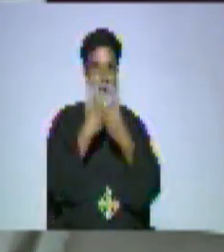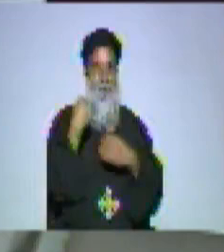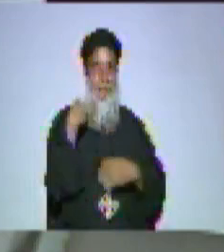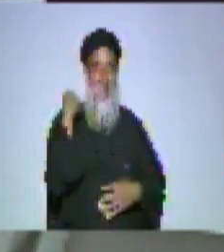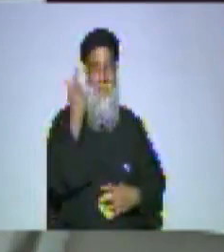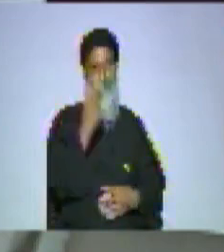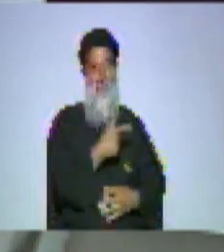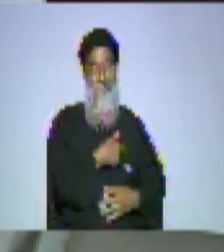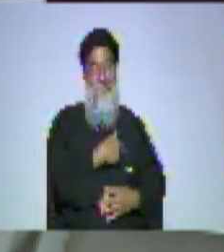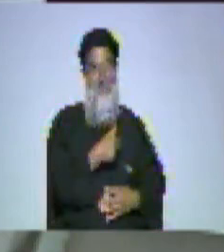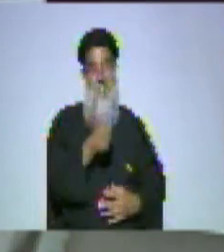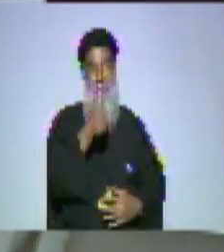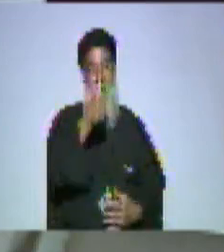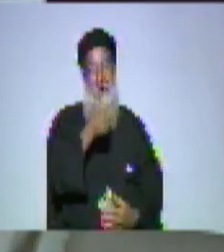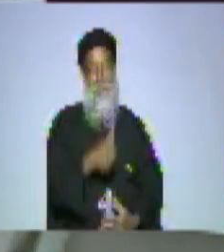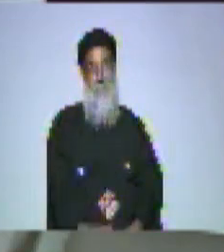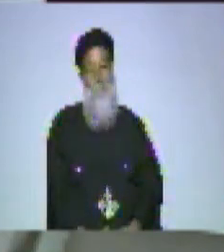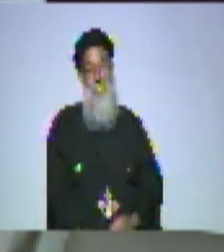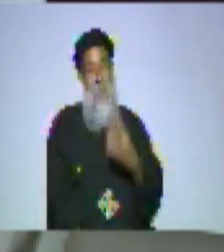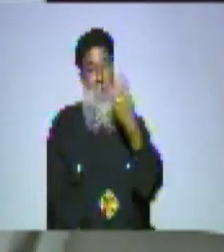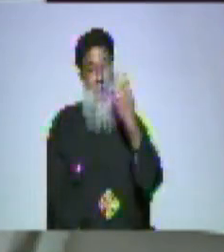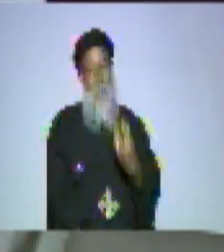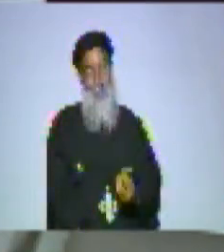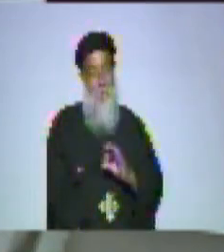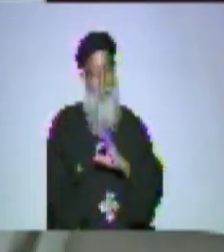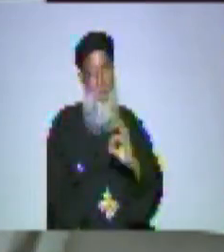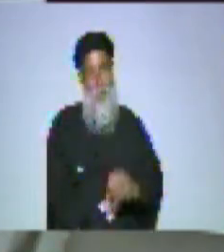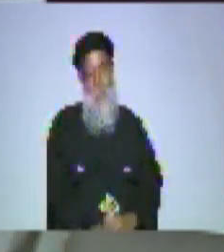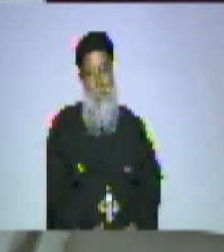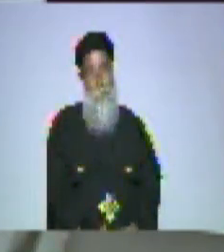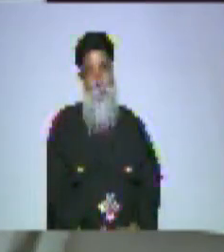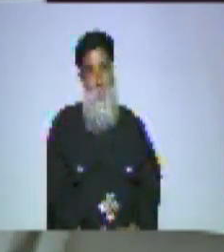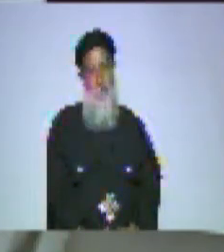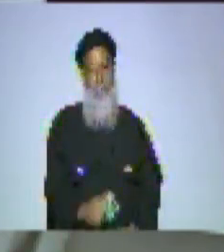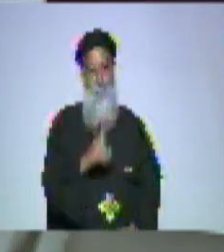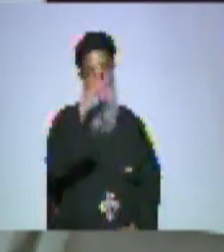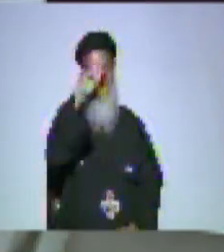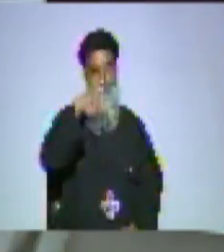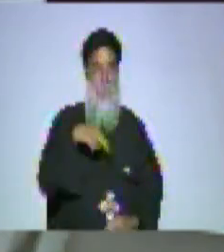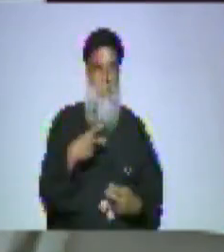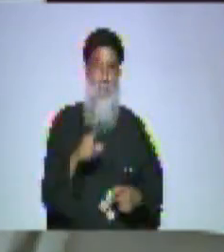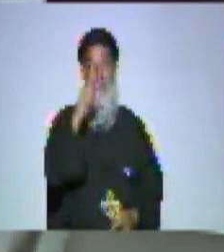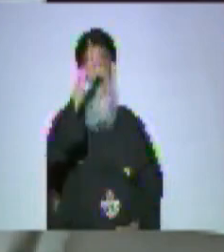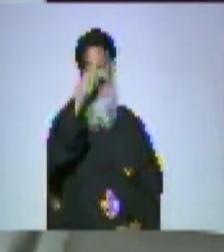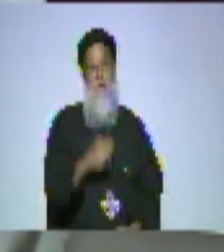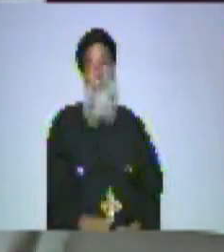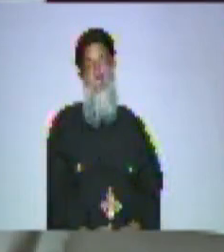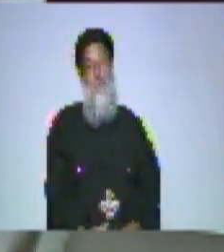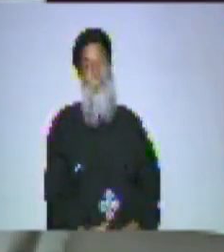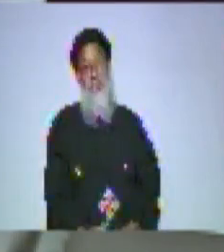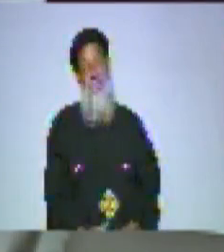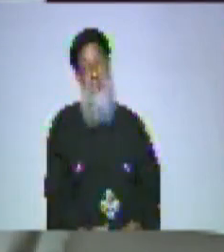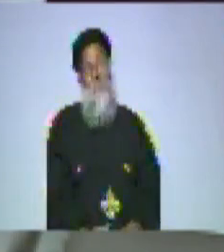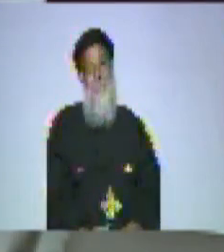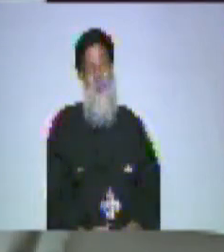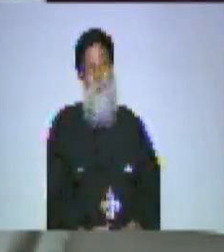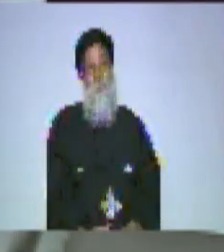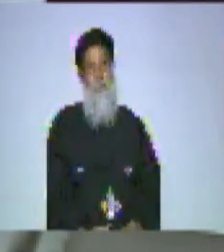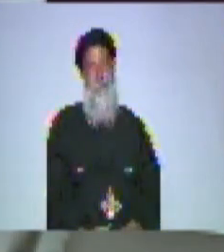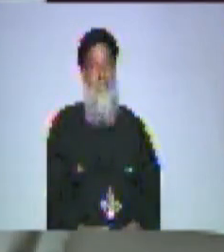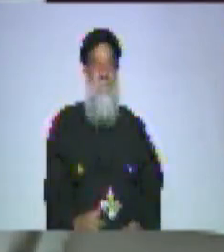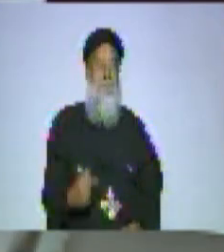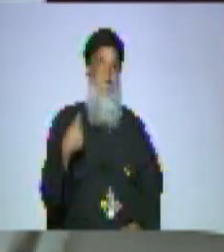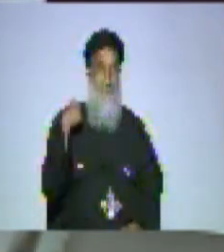اداسك يعني ده جراحه الكامله يعني ده كان ترتيب من الله يا سيدنا كان ترتيب من ربنا اشتغلت مع